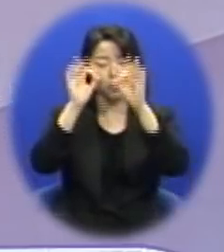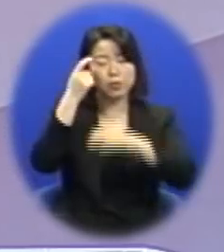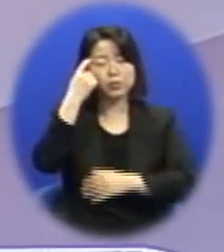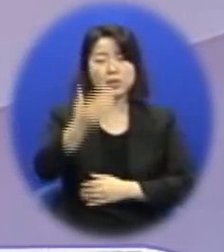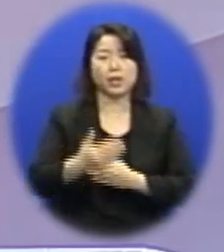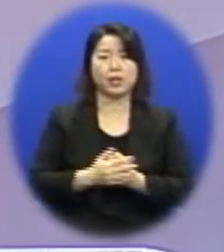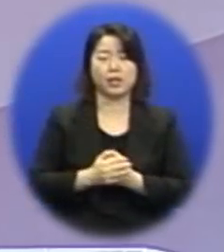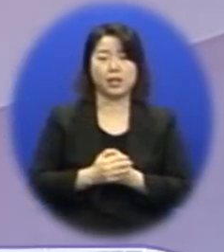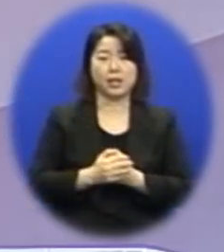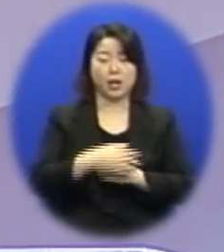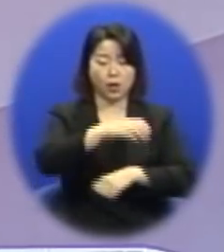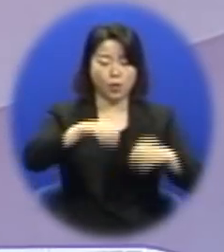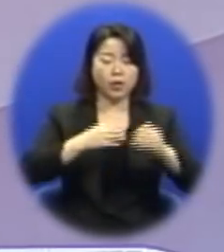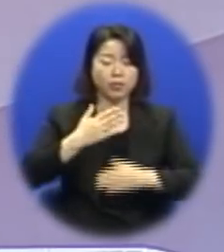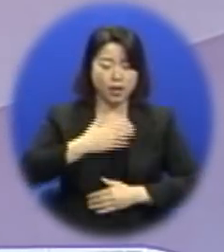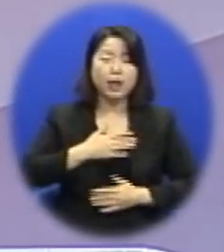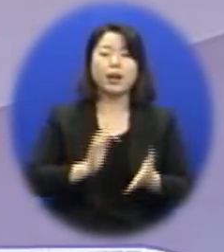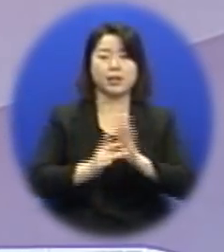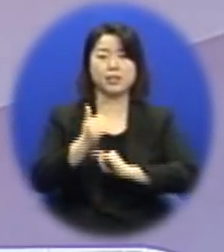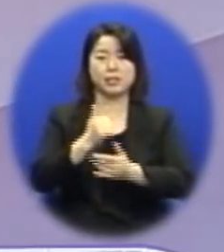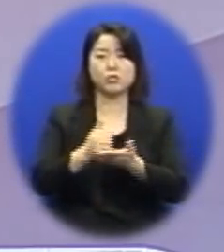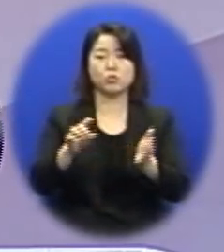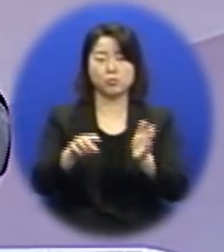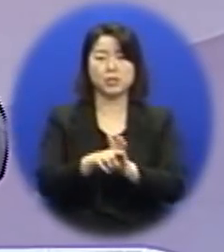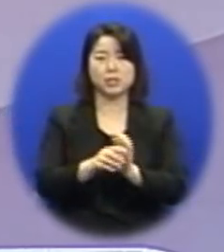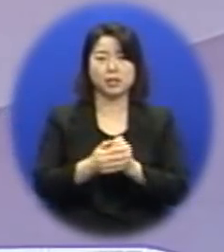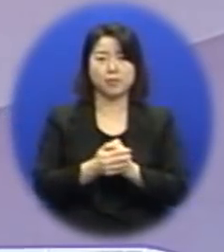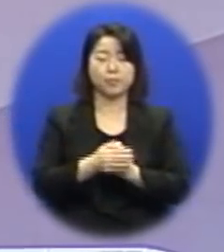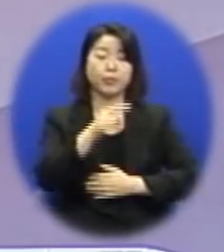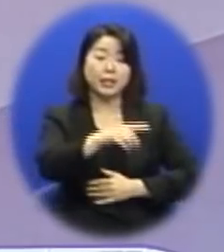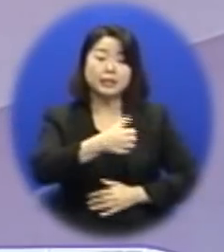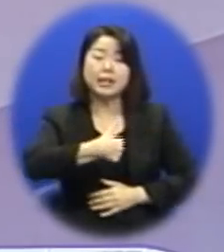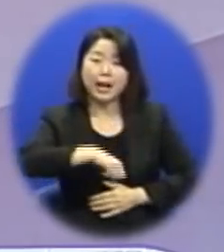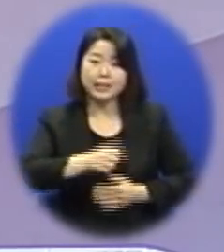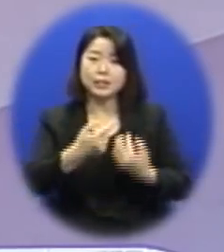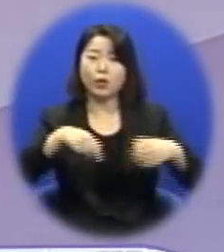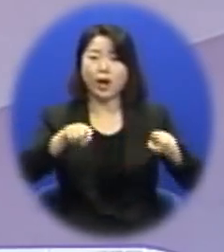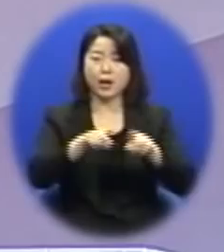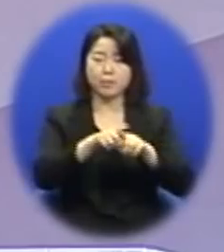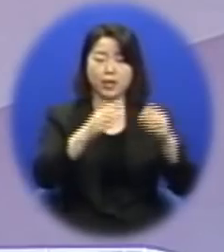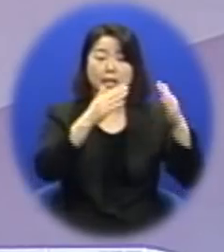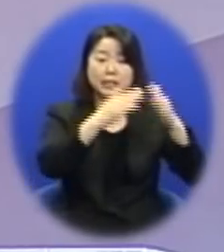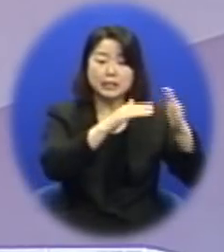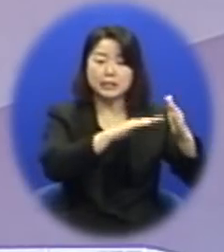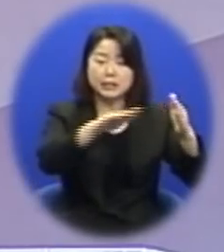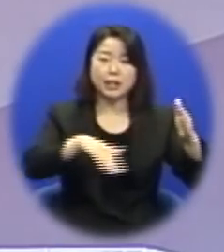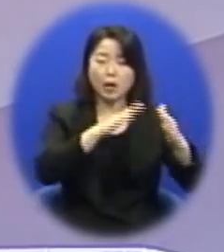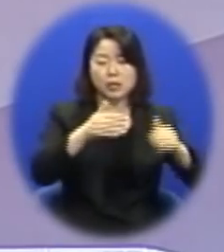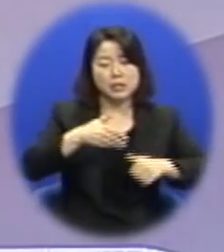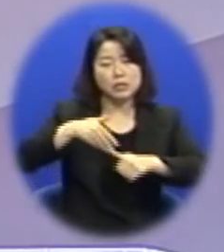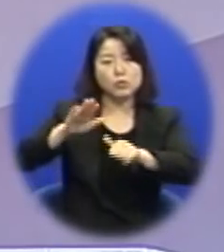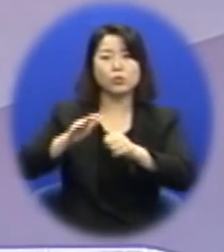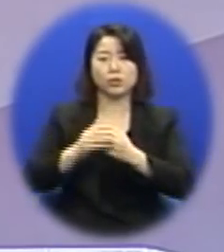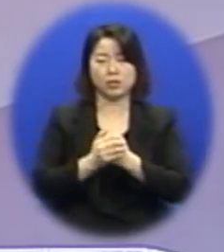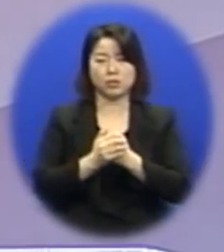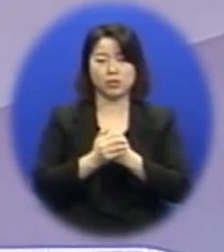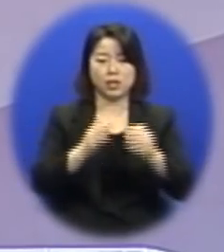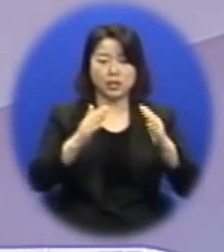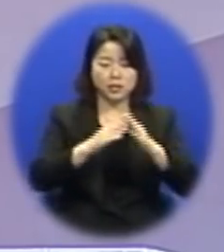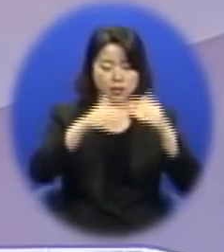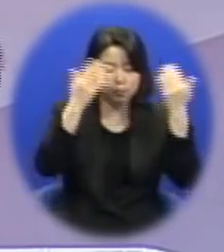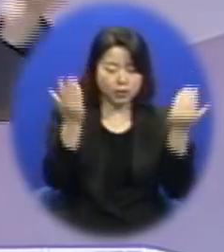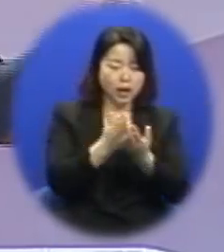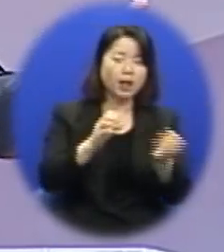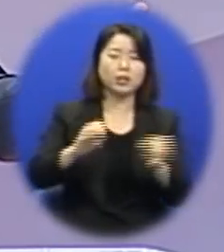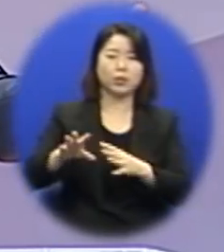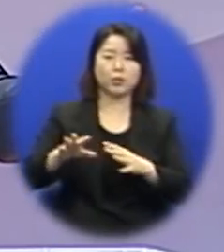차라리 내가 예수 믿자 그리고는 그 아들과 함께 문중에서 쫓겨났습니다 집 다 잃어버렸어요